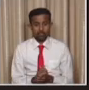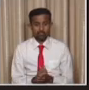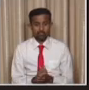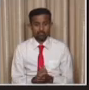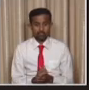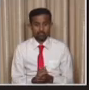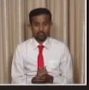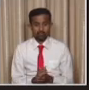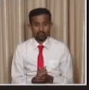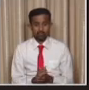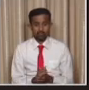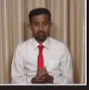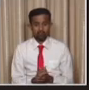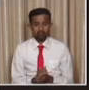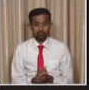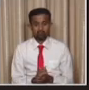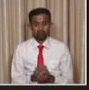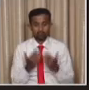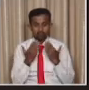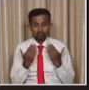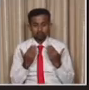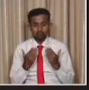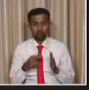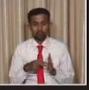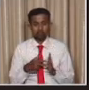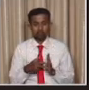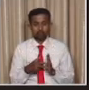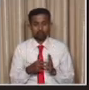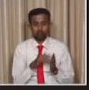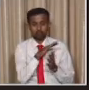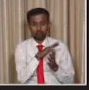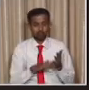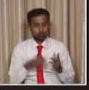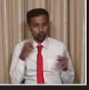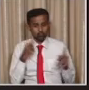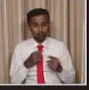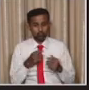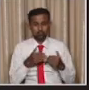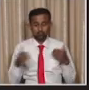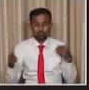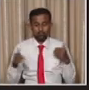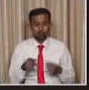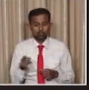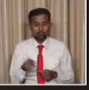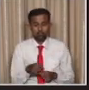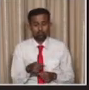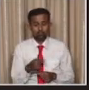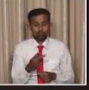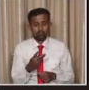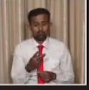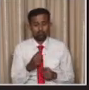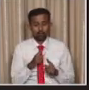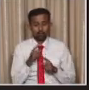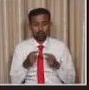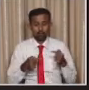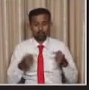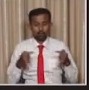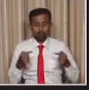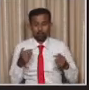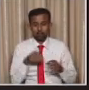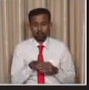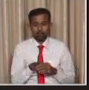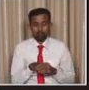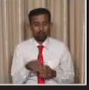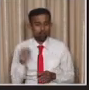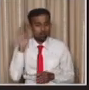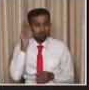ස්තුති ගරු මූලස්නේ මන්ත්‍රීතුමනි මේ අයවැය ලේඛනයේ පිළිබඳ දීර්ඝ දවසක් දින ගණනාවක් විවාද කරලා